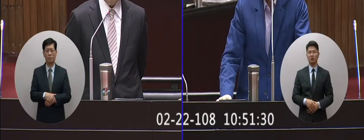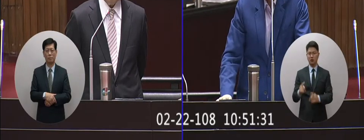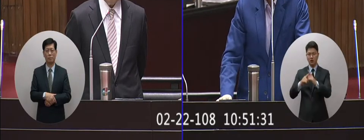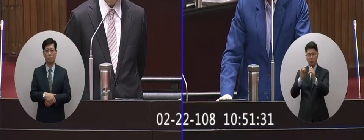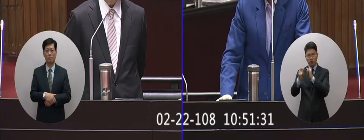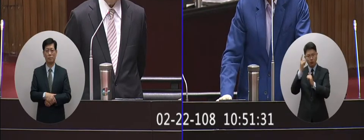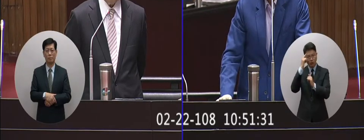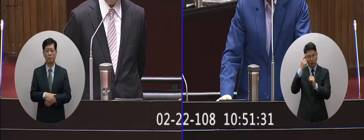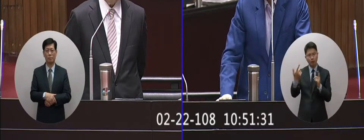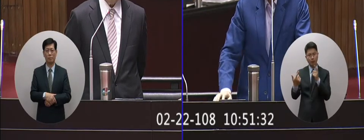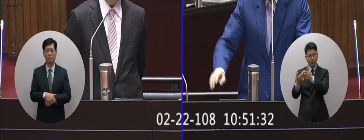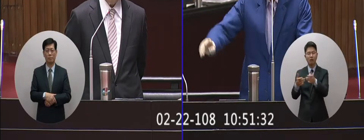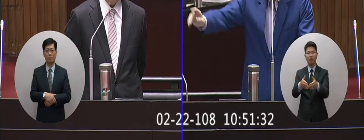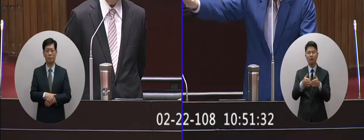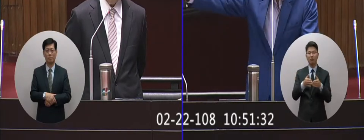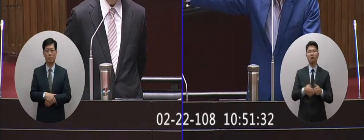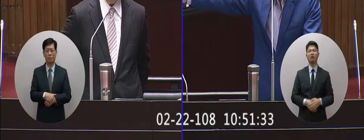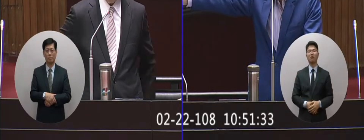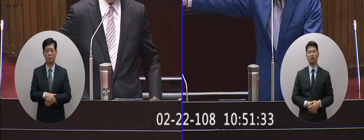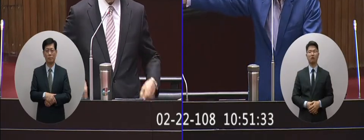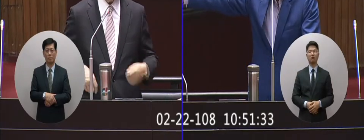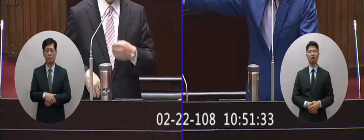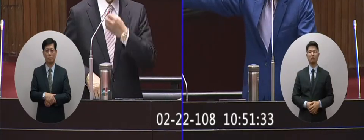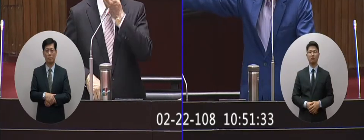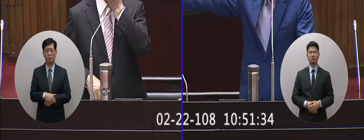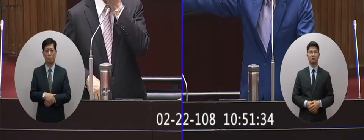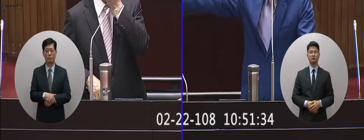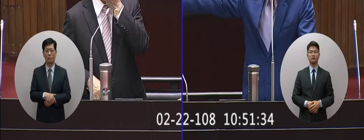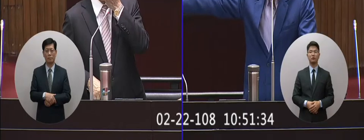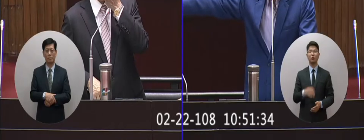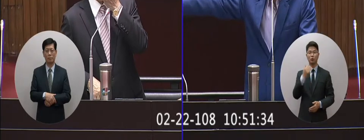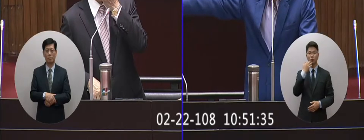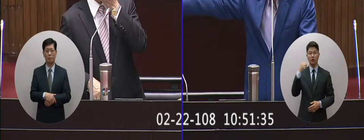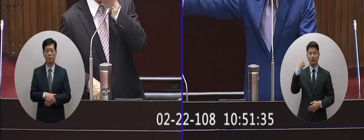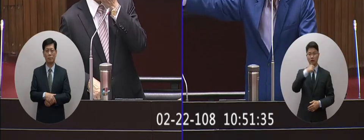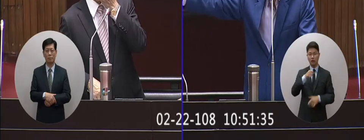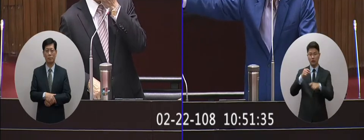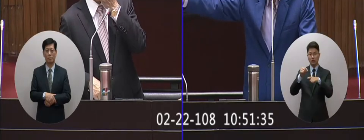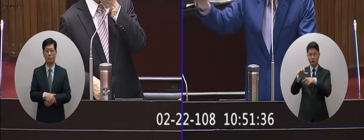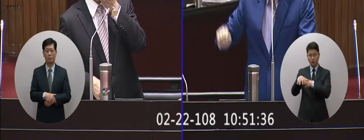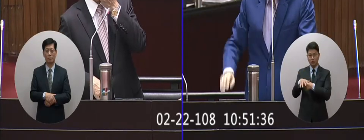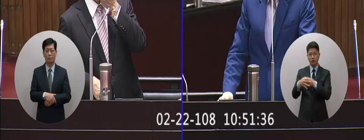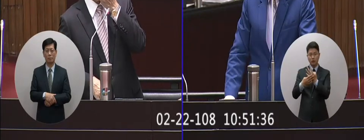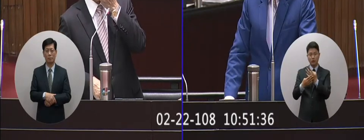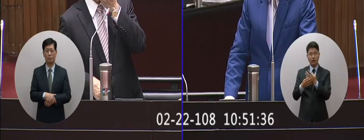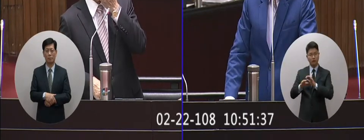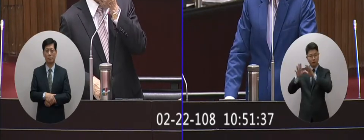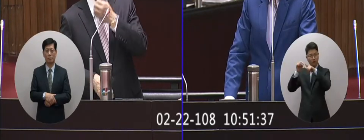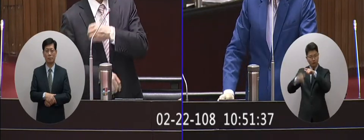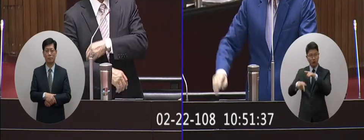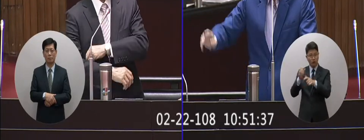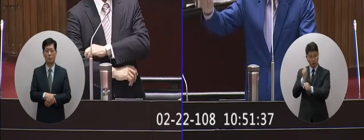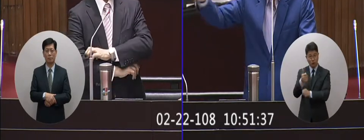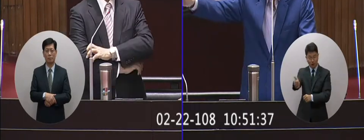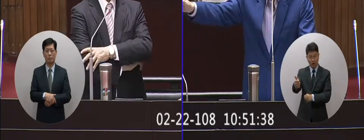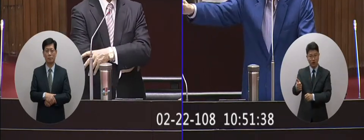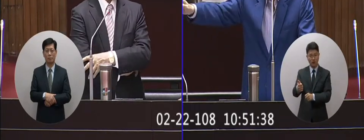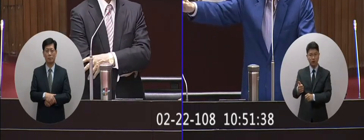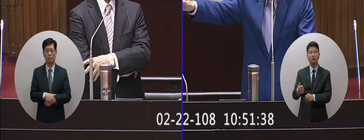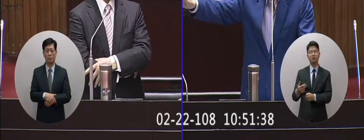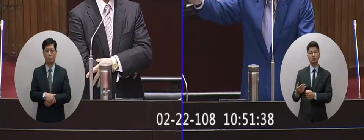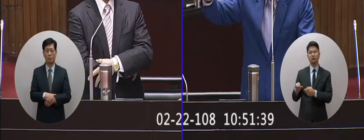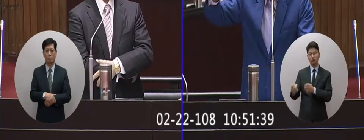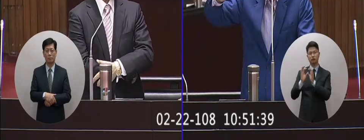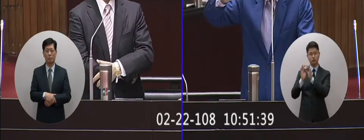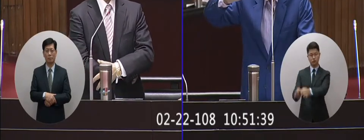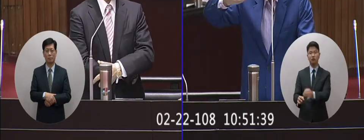啊。我觉得如果说台农发做得好，就让他好好做；台农发不好，